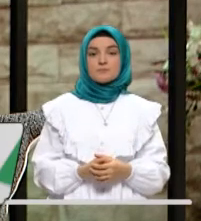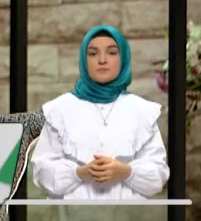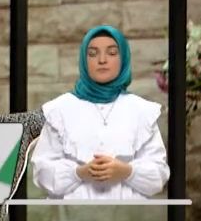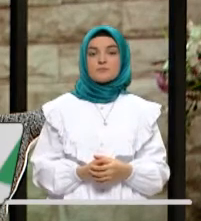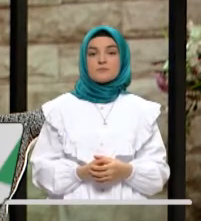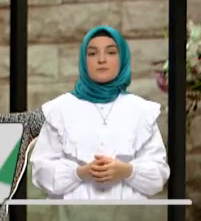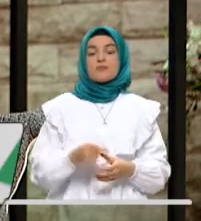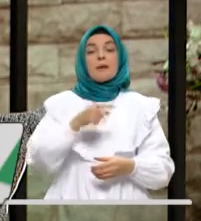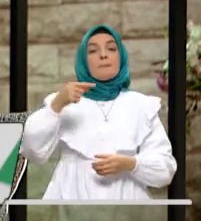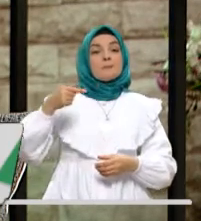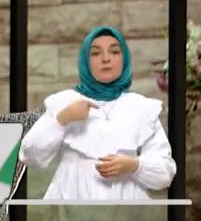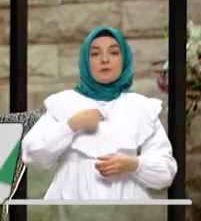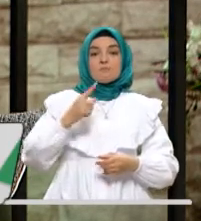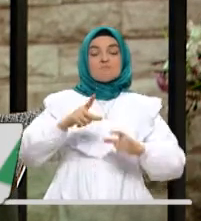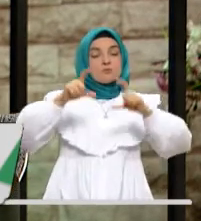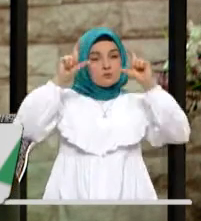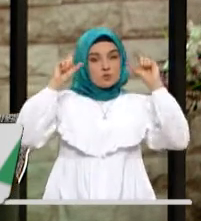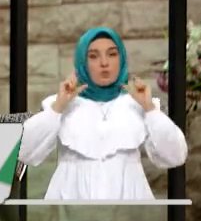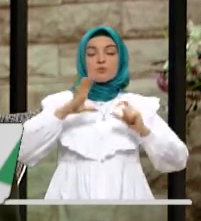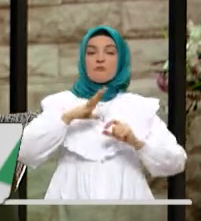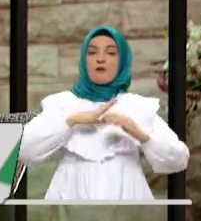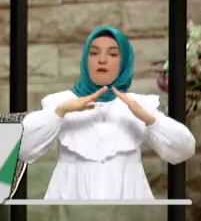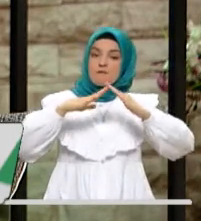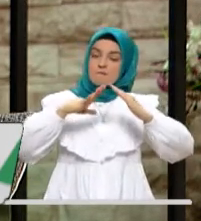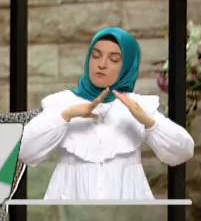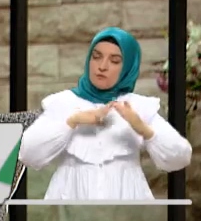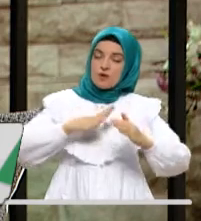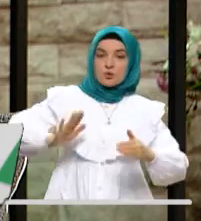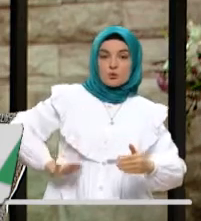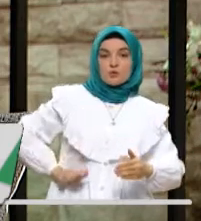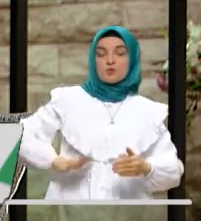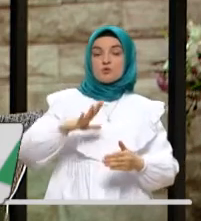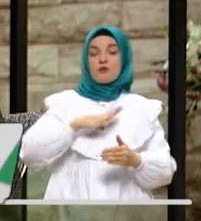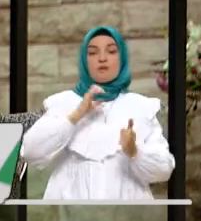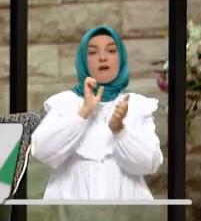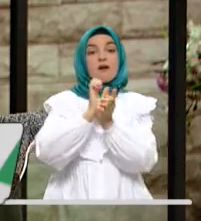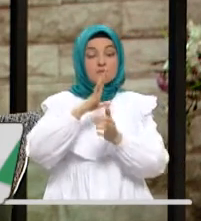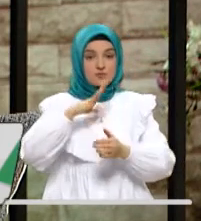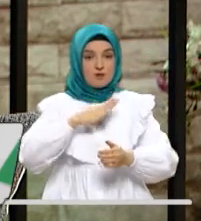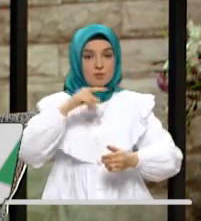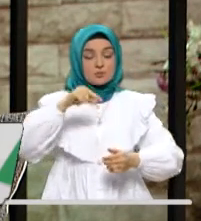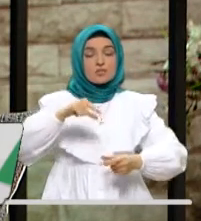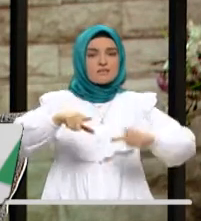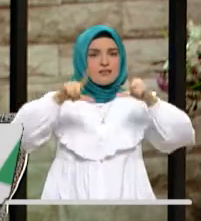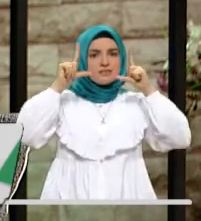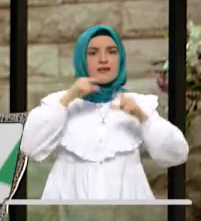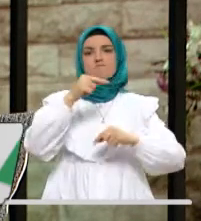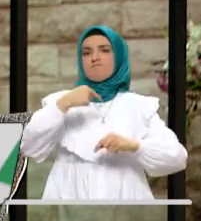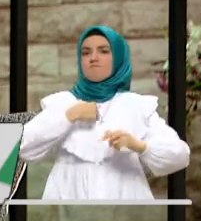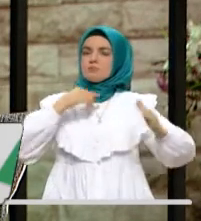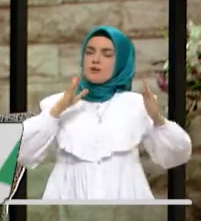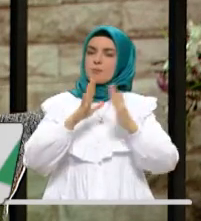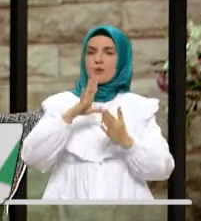eğer bize bir sorumluluğumuz varsa, bir evimiz varsa, çocuğumuz varsa, bir ailemiz varsa ve bunların da ihtiyaçlarını biz